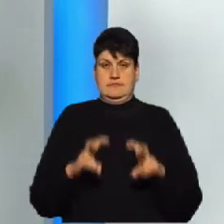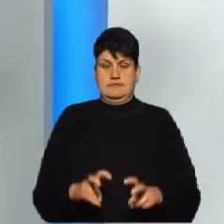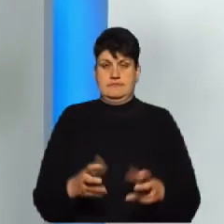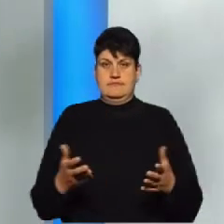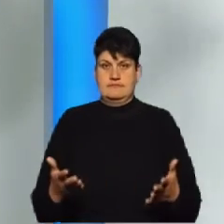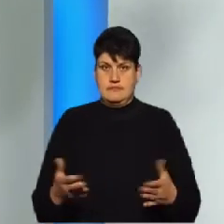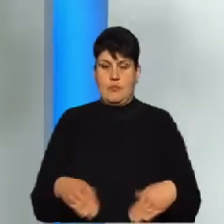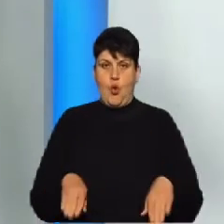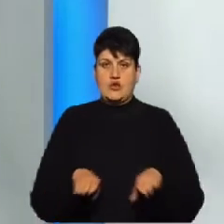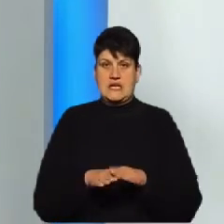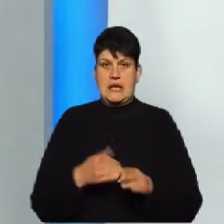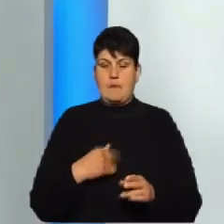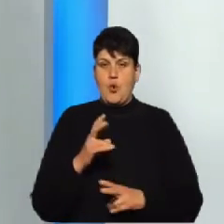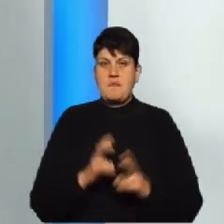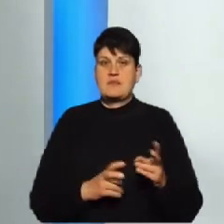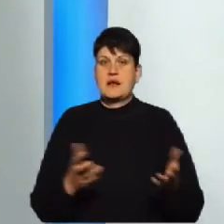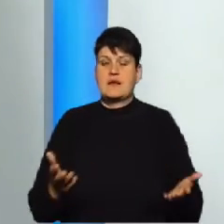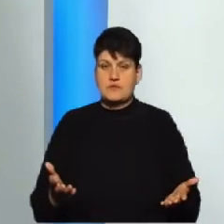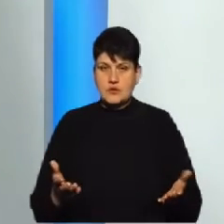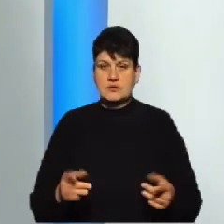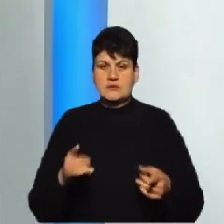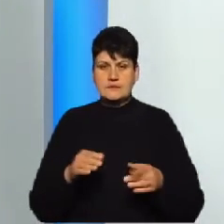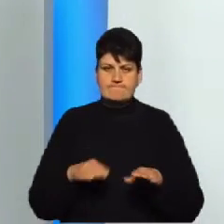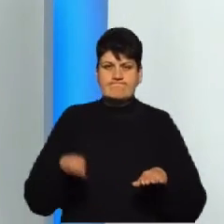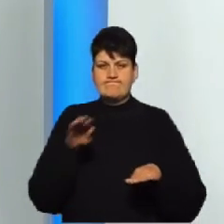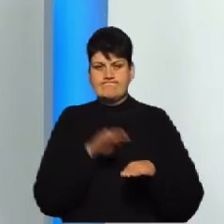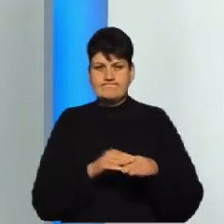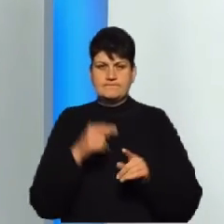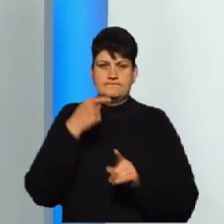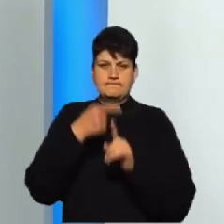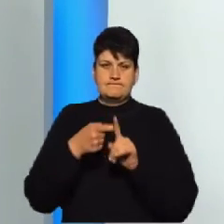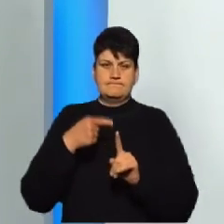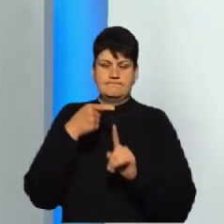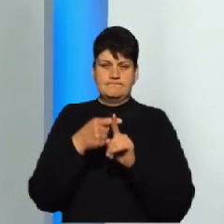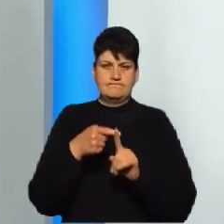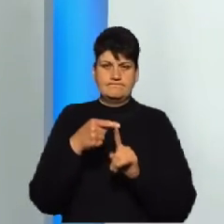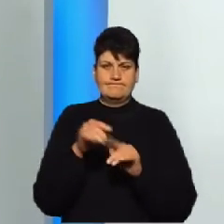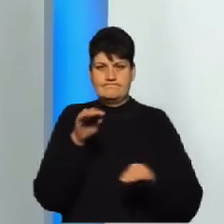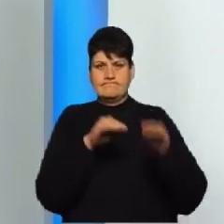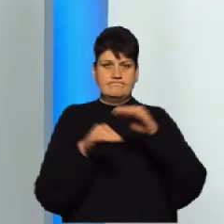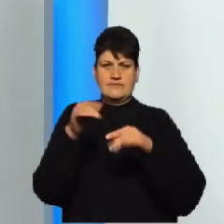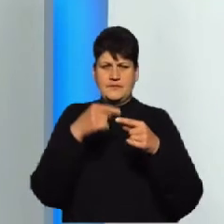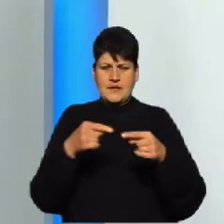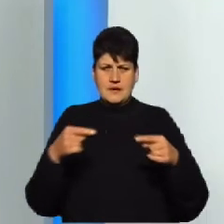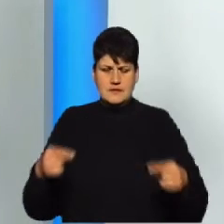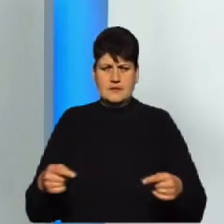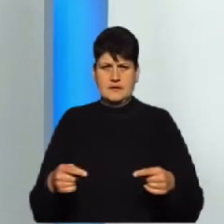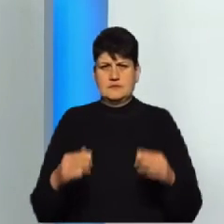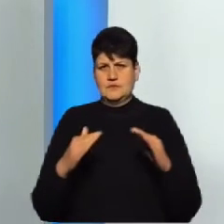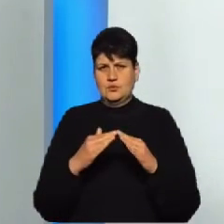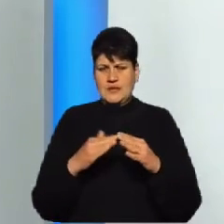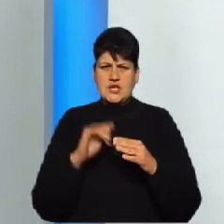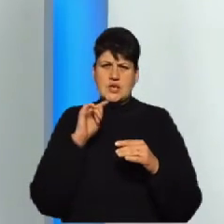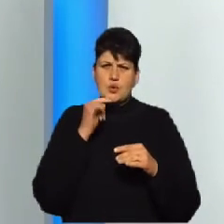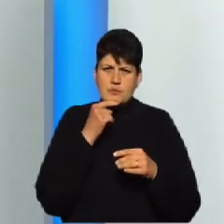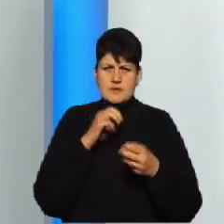підприємство. Тобто воно нашаровується ще оці побутові такі і економічні негаразди на це